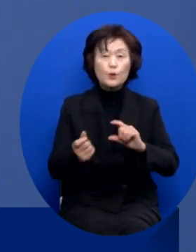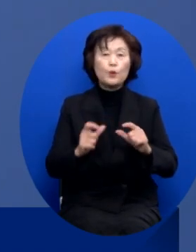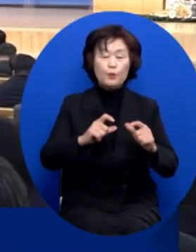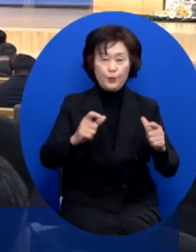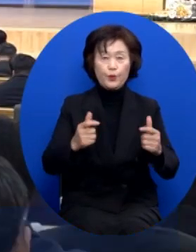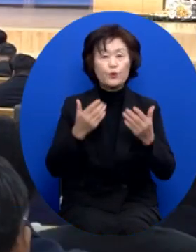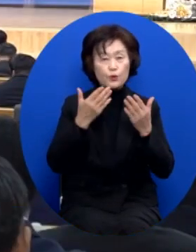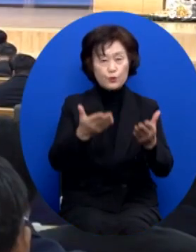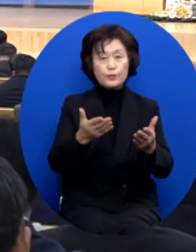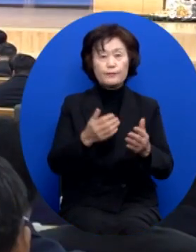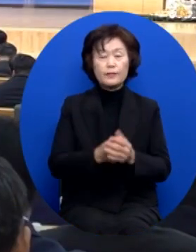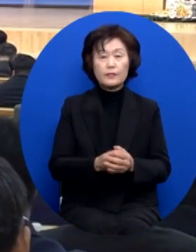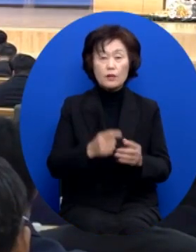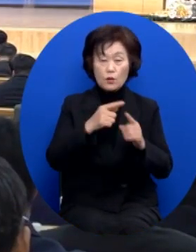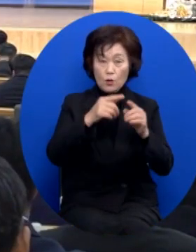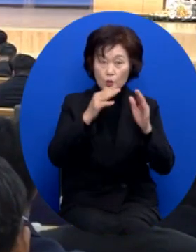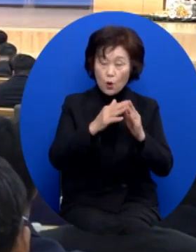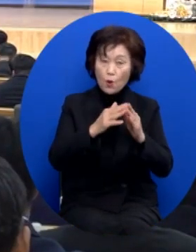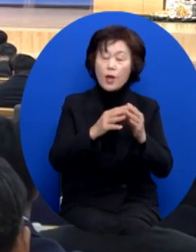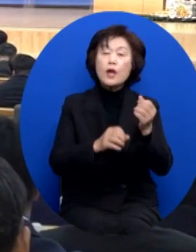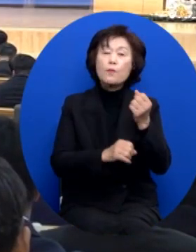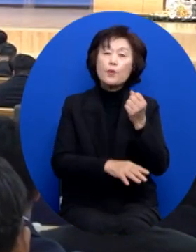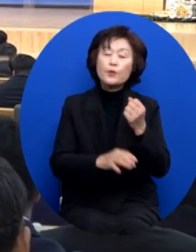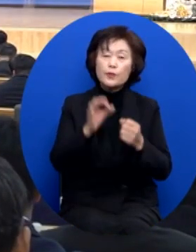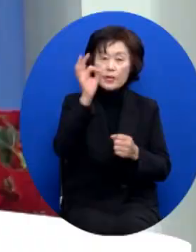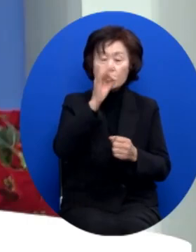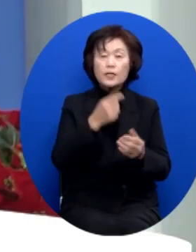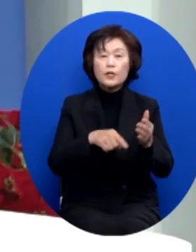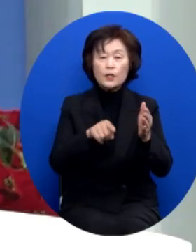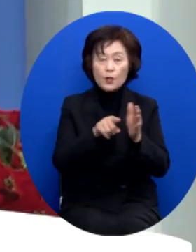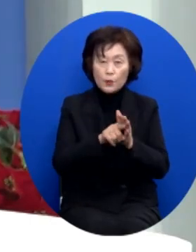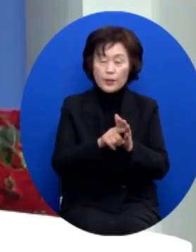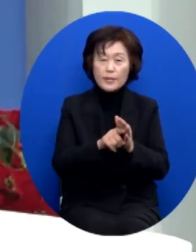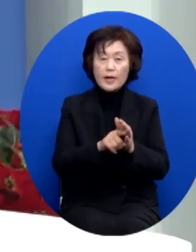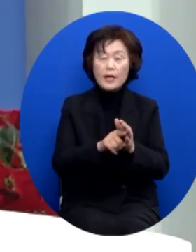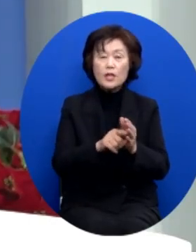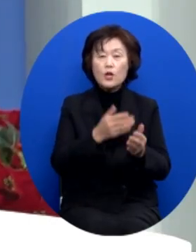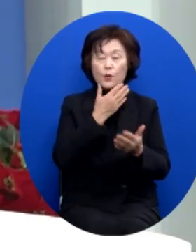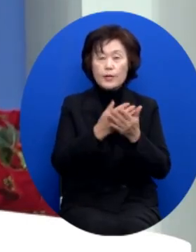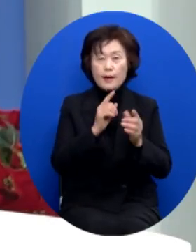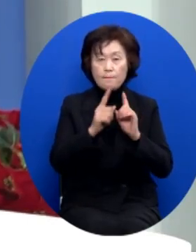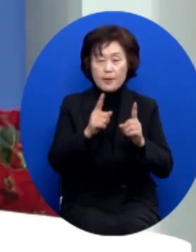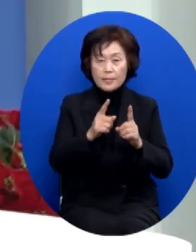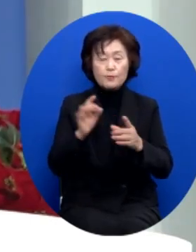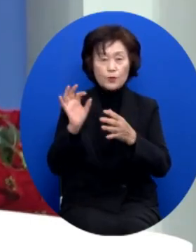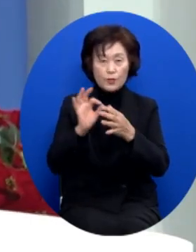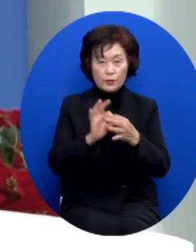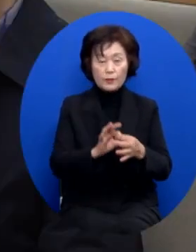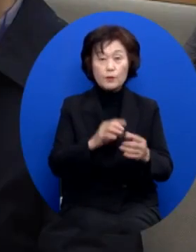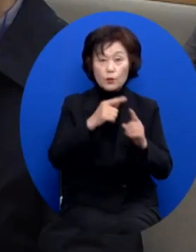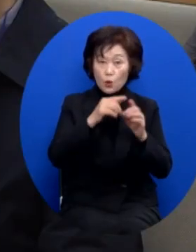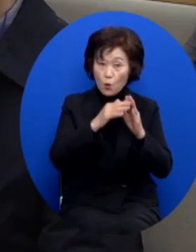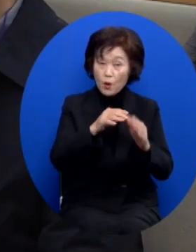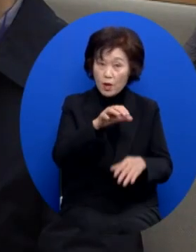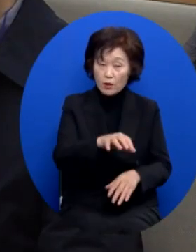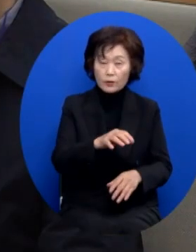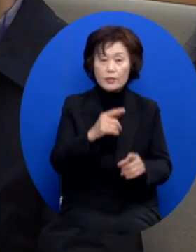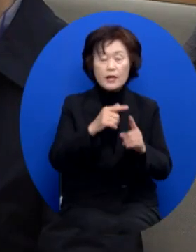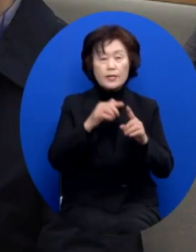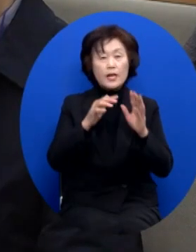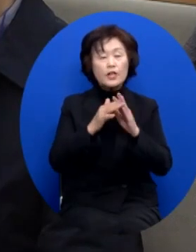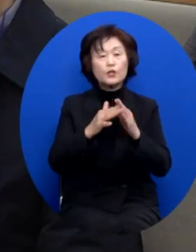것이에요. 교회의 본질을 찾기 위한 조언도 이어졌습니다. 교회는 예수 그리스도의